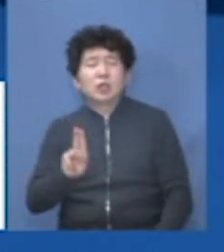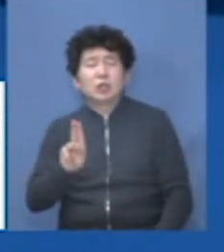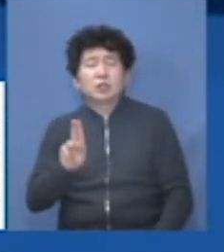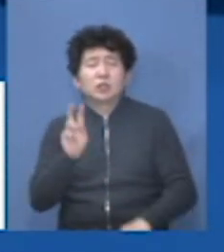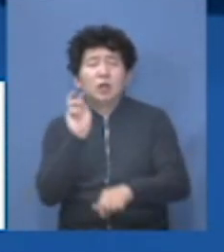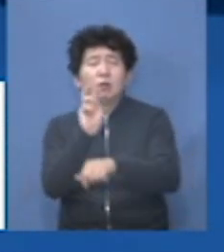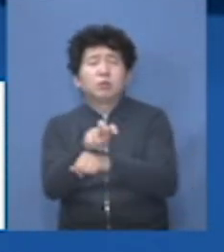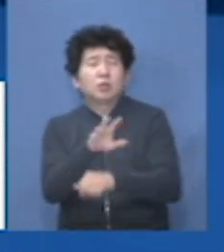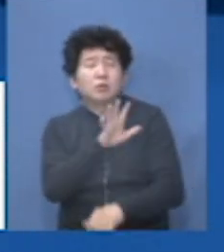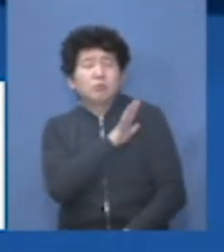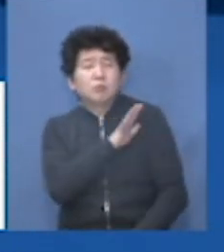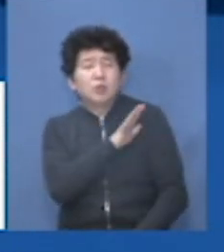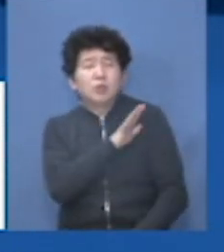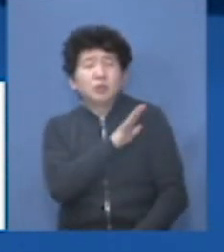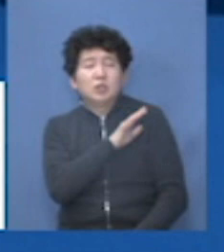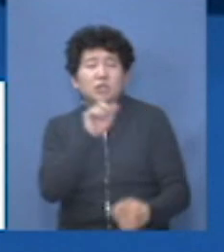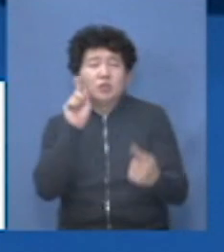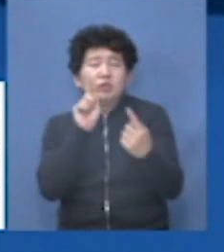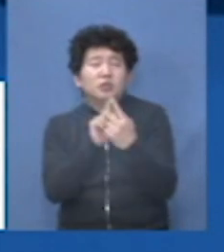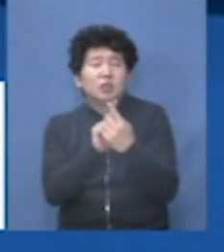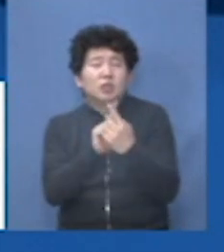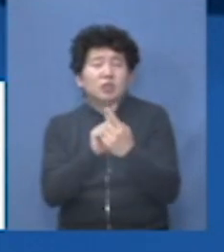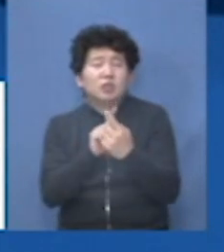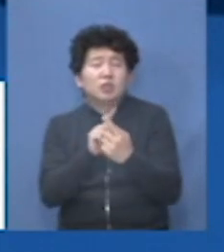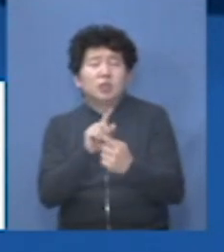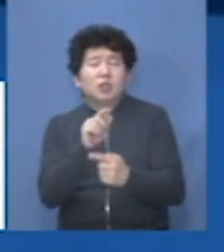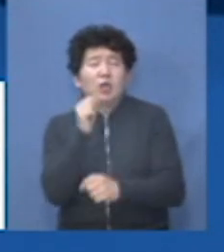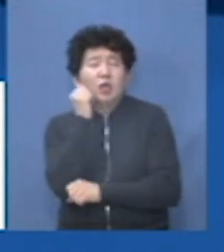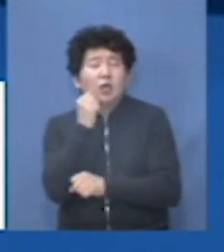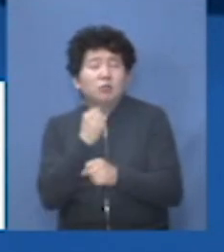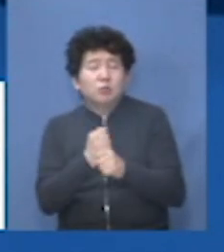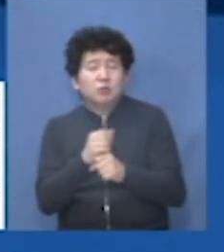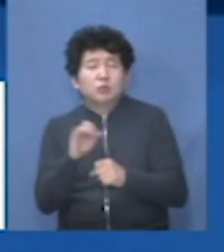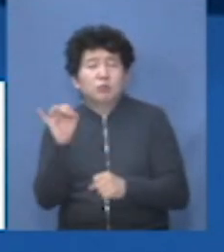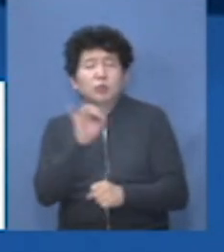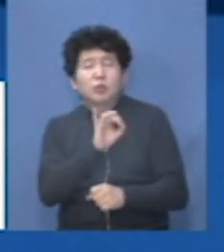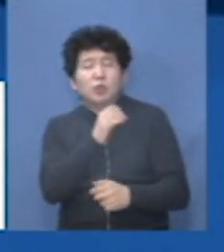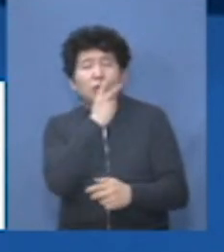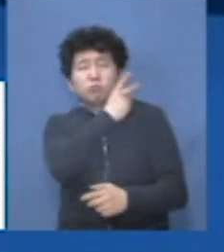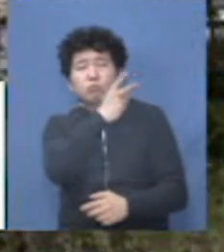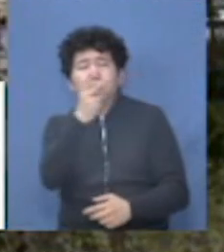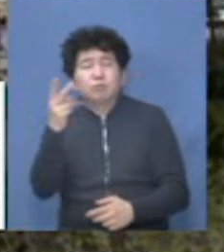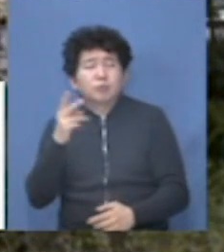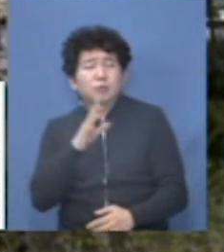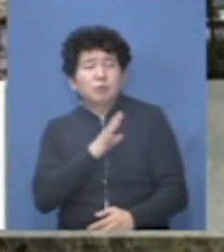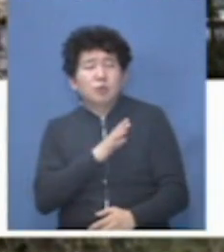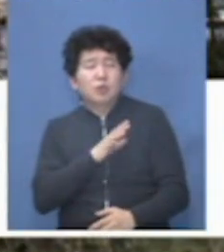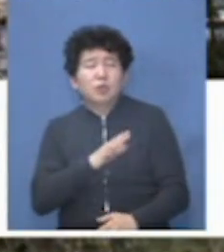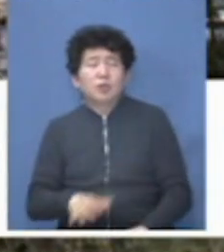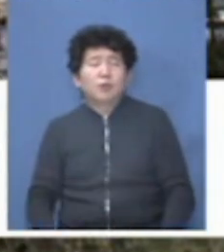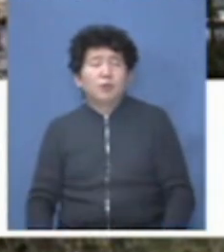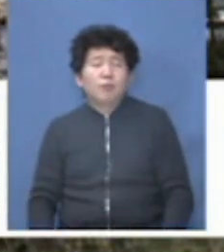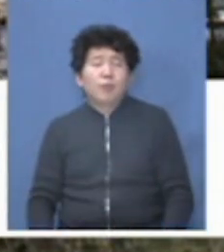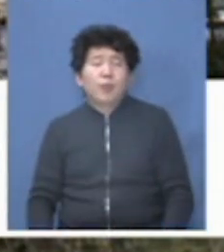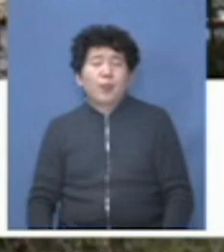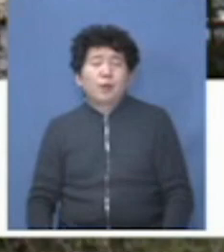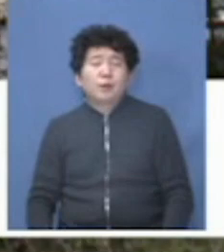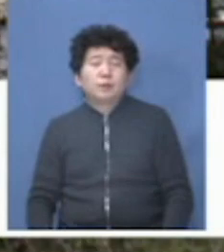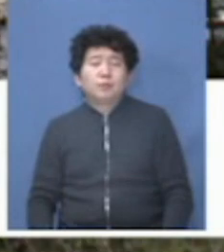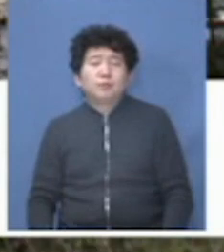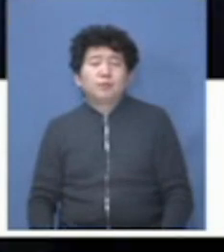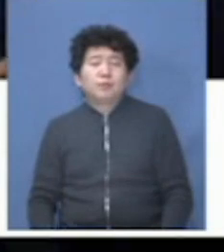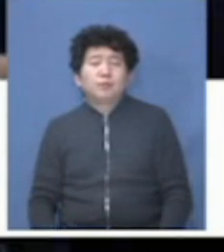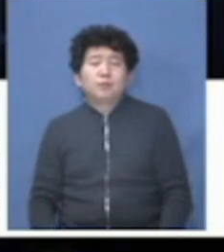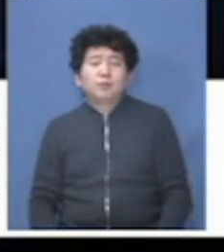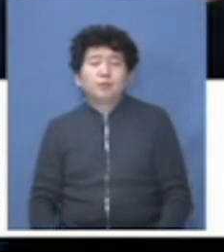басшысы орталық қызметкерлерімен кездесіп, мекемені дамыту жоспарымен танысты. Аймақ басшысы мекеме